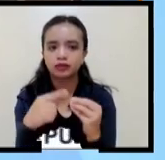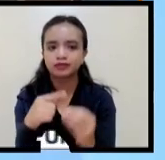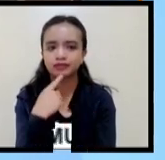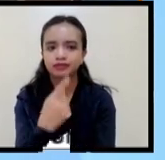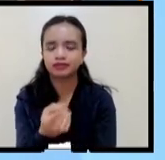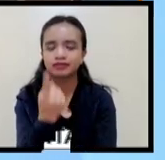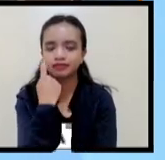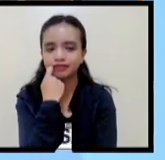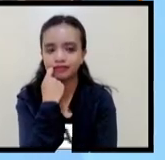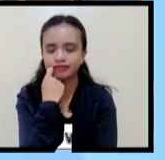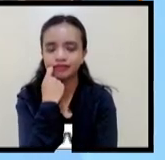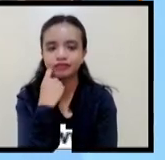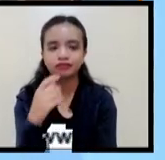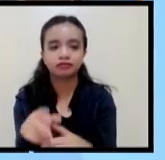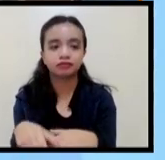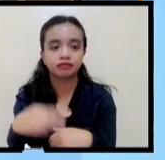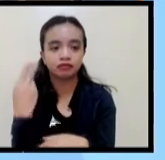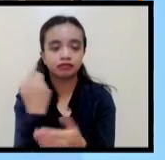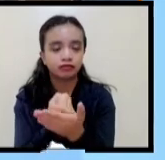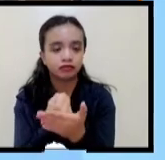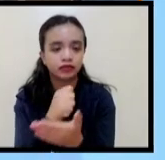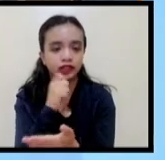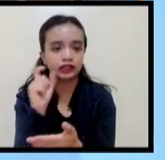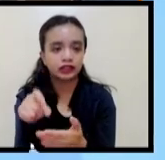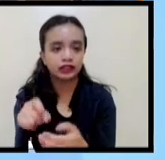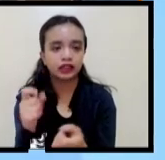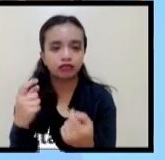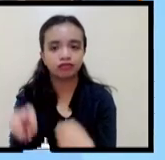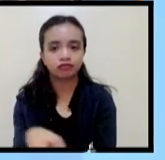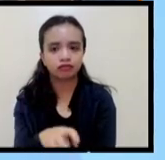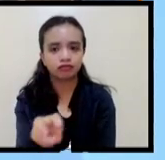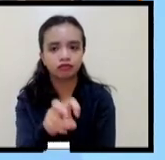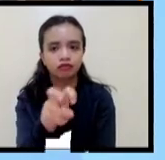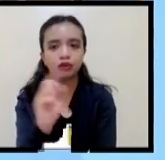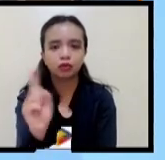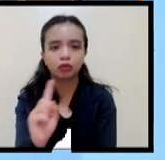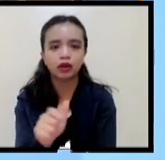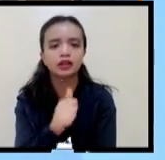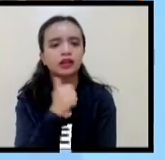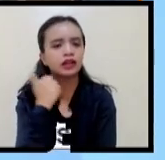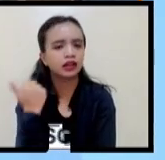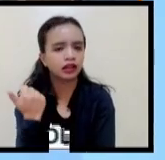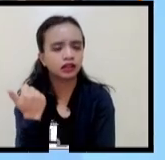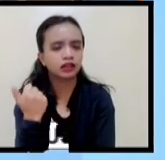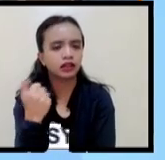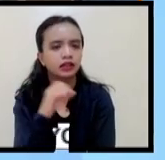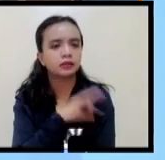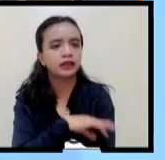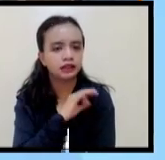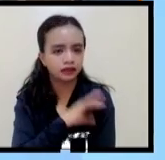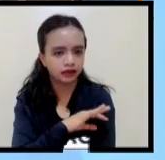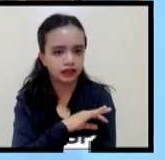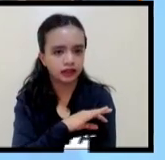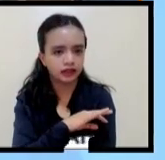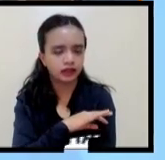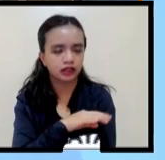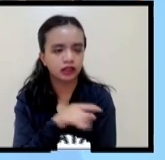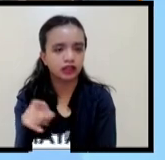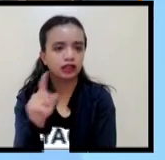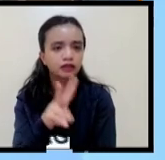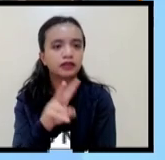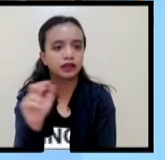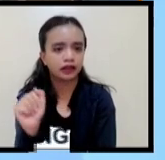Malaking sweldo, hindi mo na kailangan mag-travel. Ano yung iba pang mga benefits na nakuha mo sa pagiging VA?